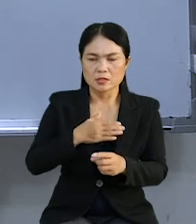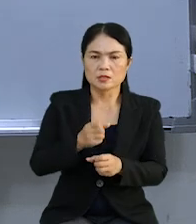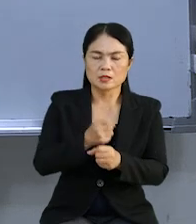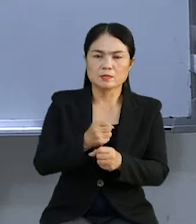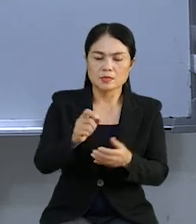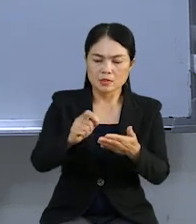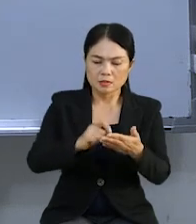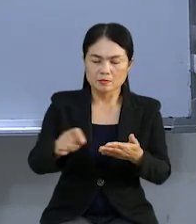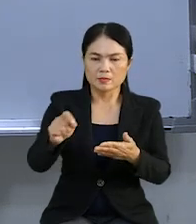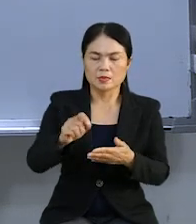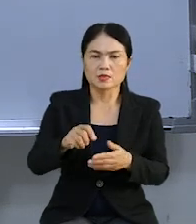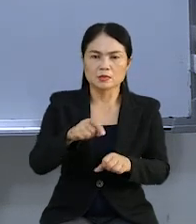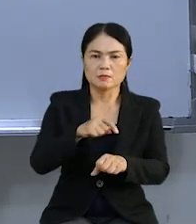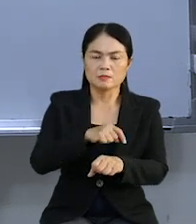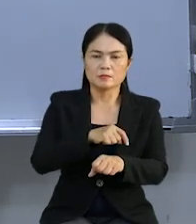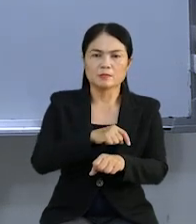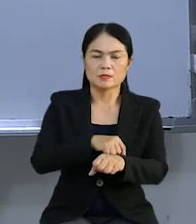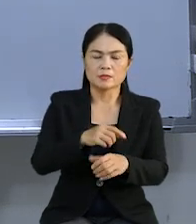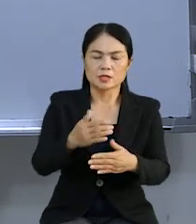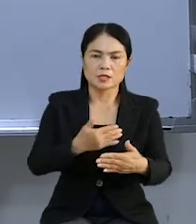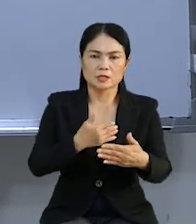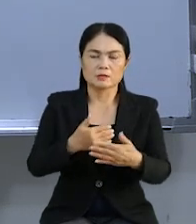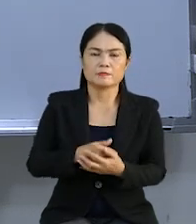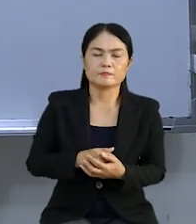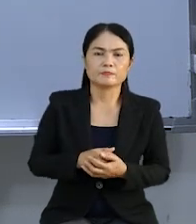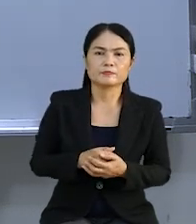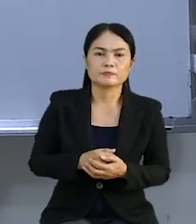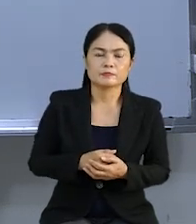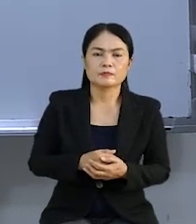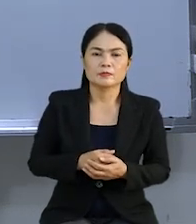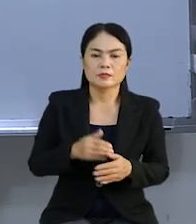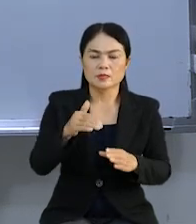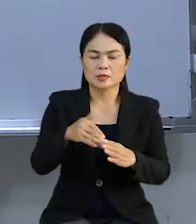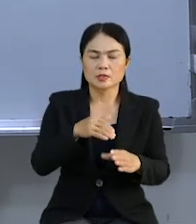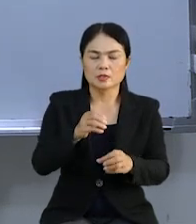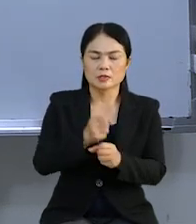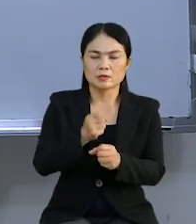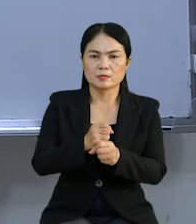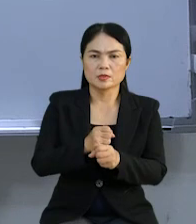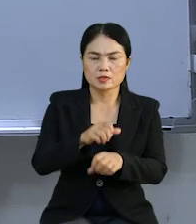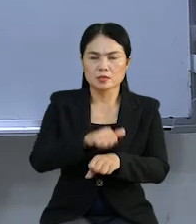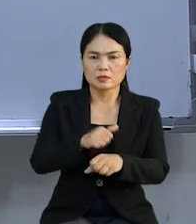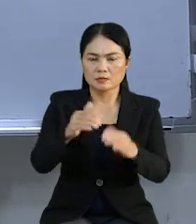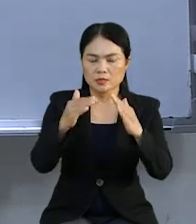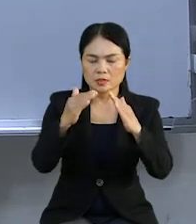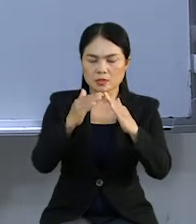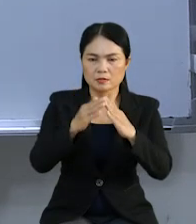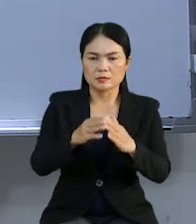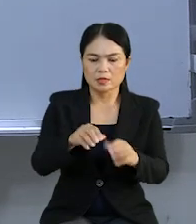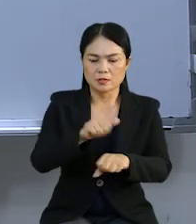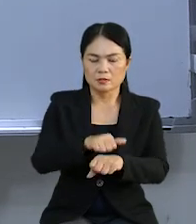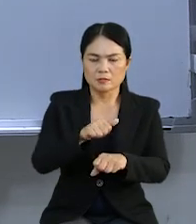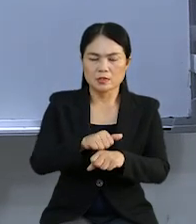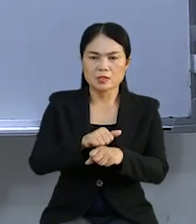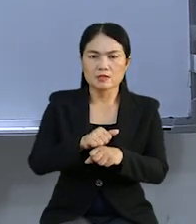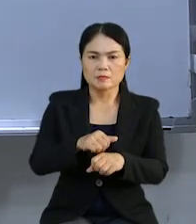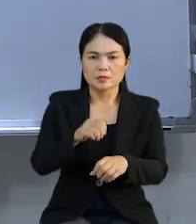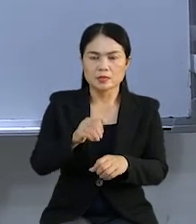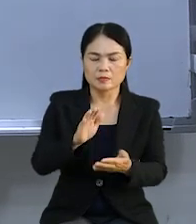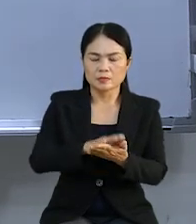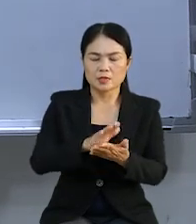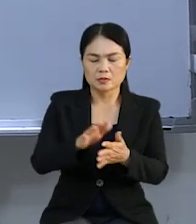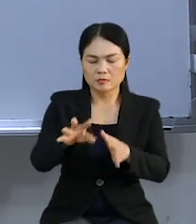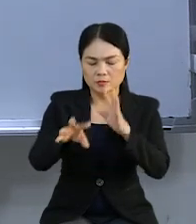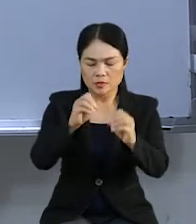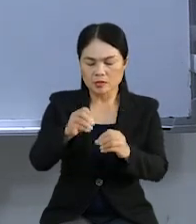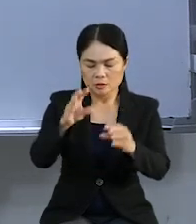เทวกำนัยนั้นมองกล่าวอีกนะก็นะบาดใกล้ไปเทวกิจกรรมเตะสมก่อนเทวการเงียนะกิจการสลา